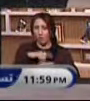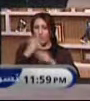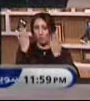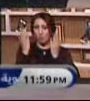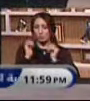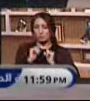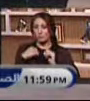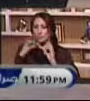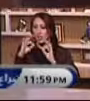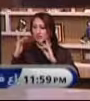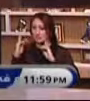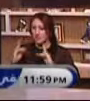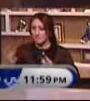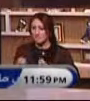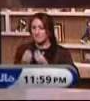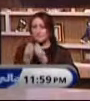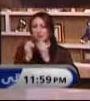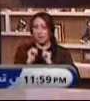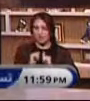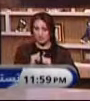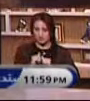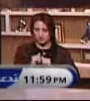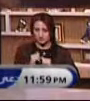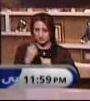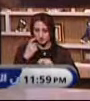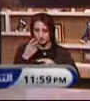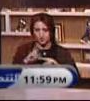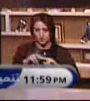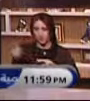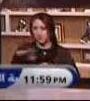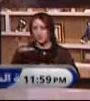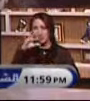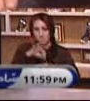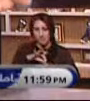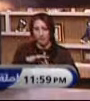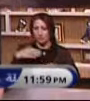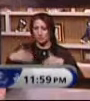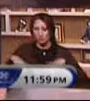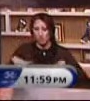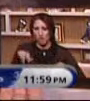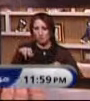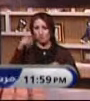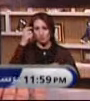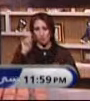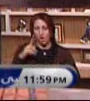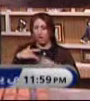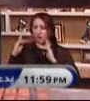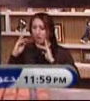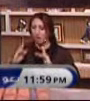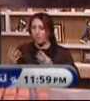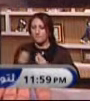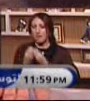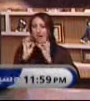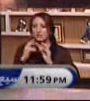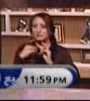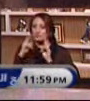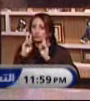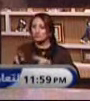عيناك عنهم تريد زينة الحياة الدنيا ولا تطع من اغفلنا قلبه عن ذكرنا واتبع هواه وكان امره